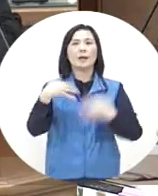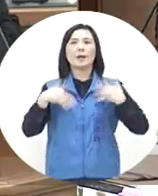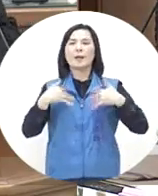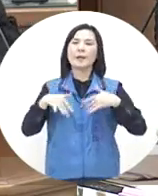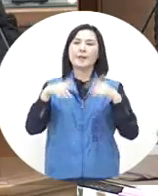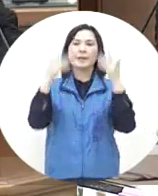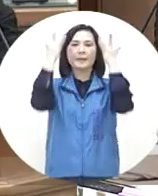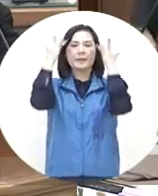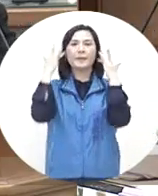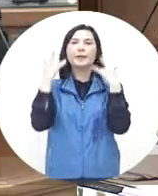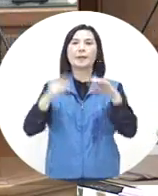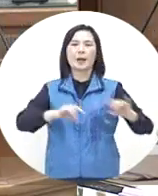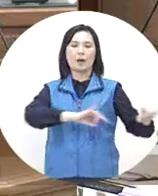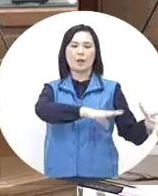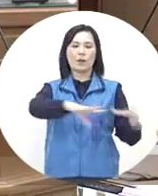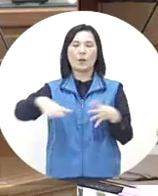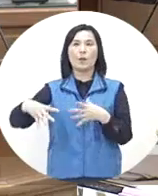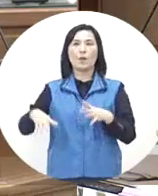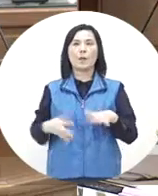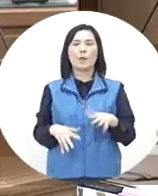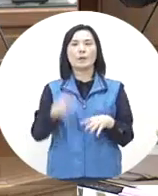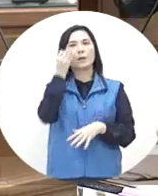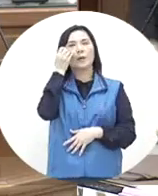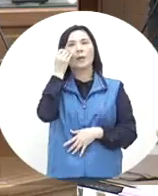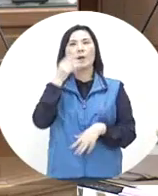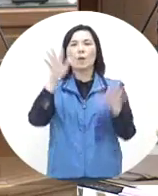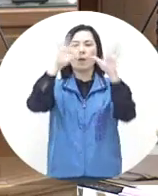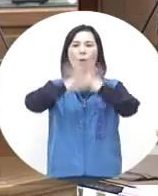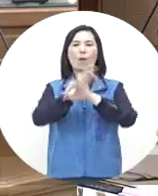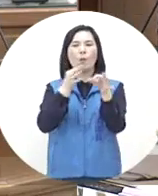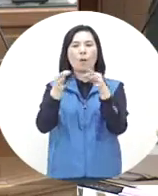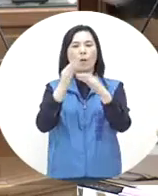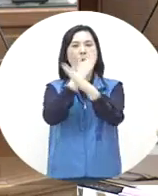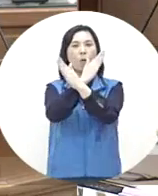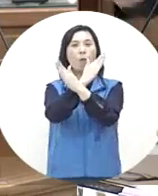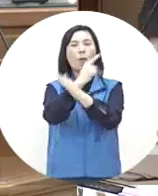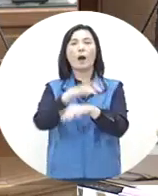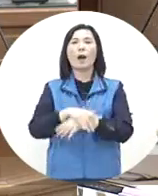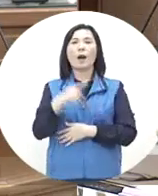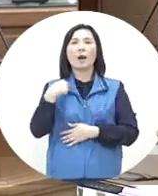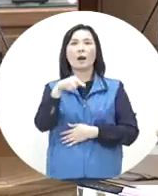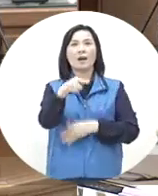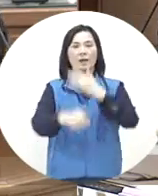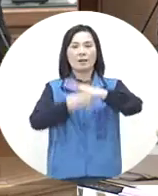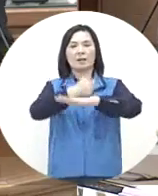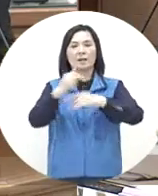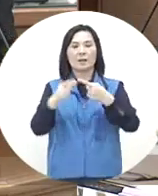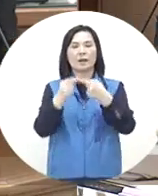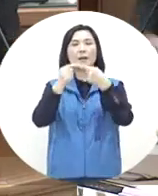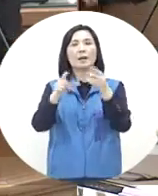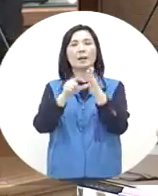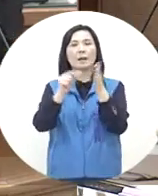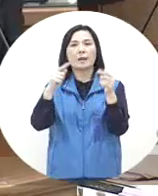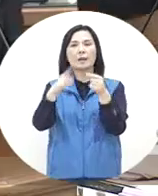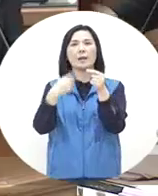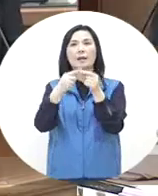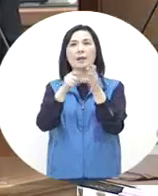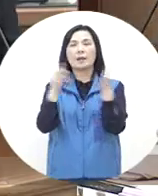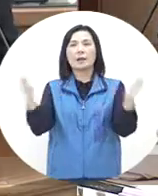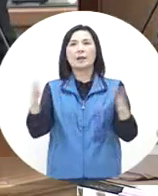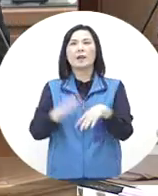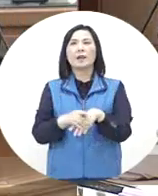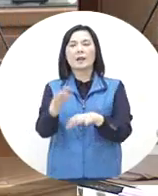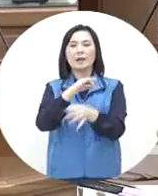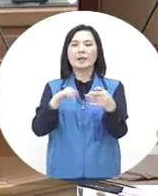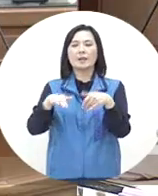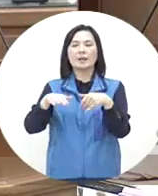观光夜市，好不容易啊，在你任期内的第一年还没有疫情的时候，有金发局有试办好多的活动，